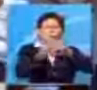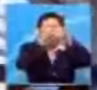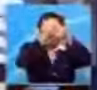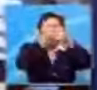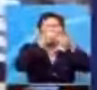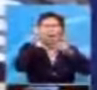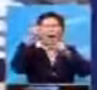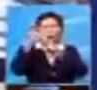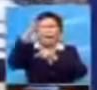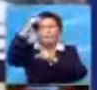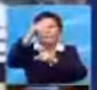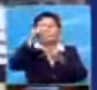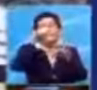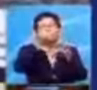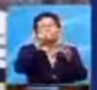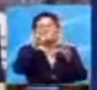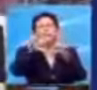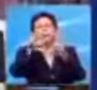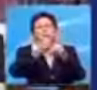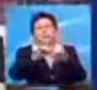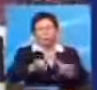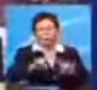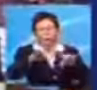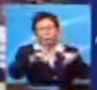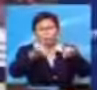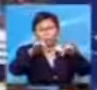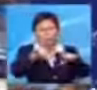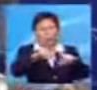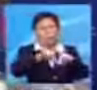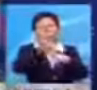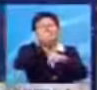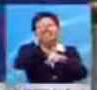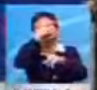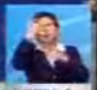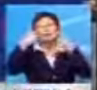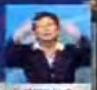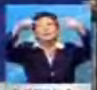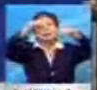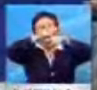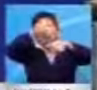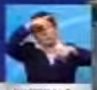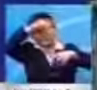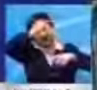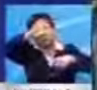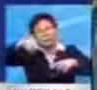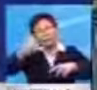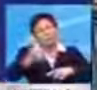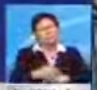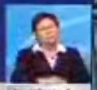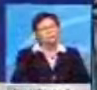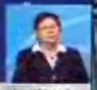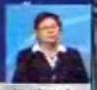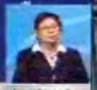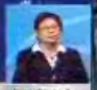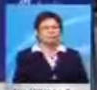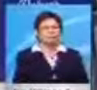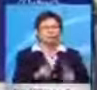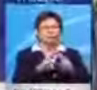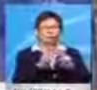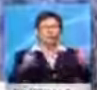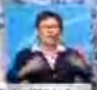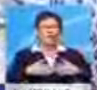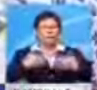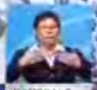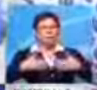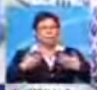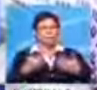Iron Man 70.3 di Australia September depan hasil kejayaannya di Putrajaya very